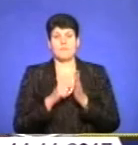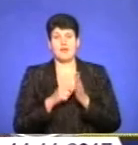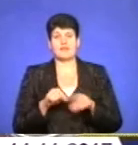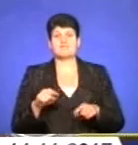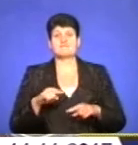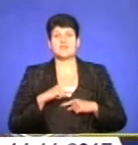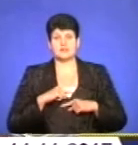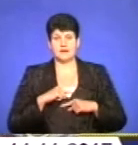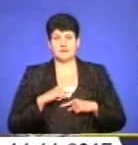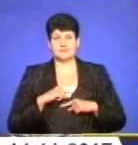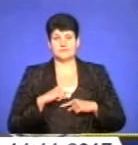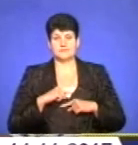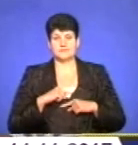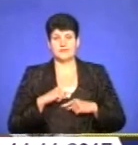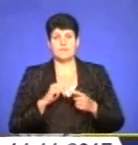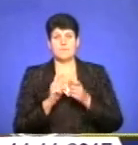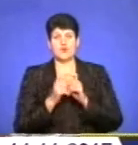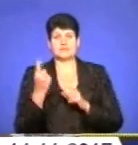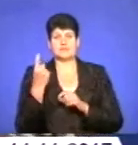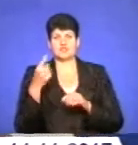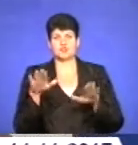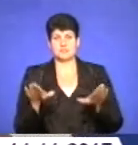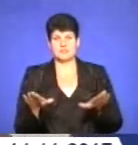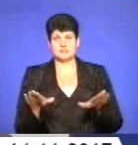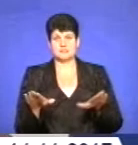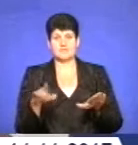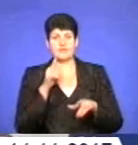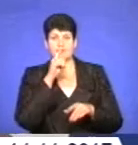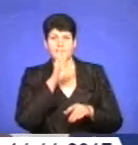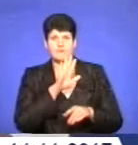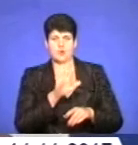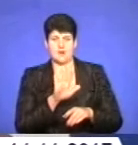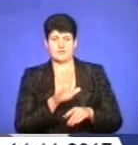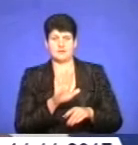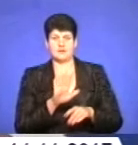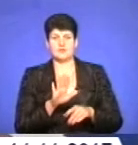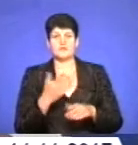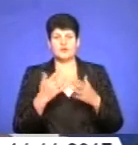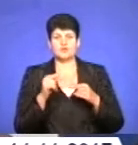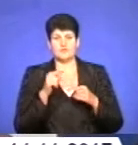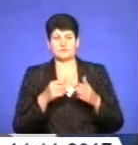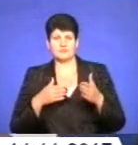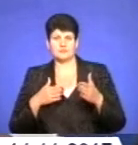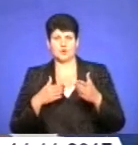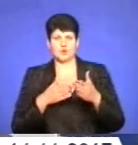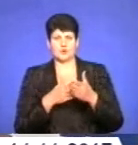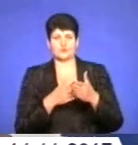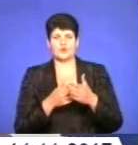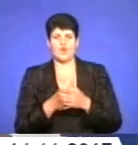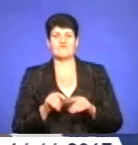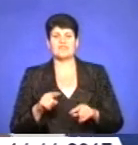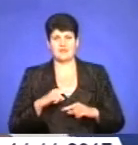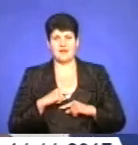фіналі, брали за перше місце. Він непоганий. Мені здається, якщо він вже дійшов до фіналу,